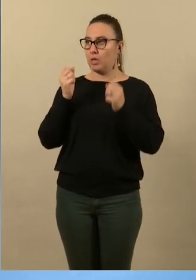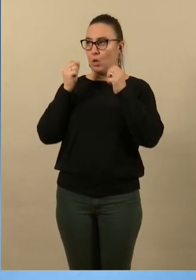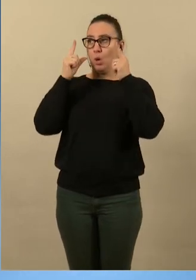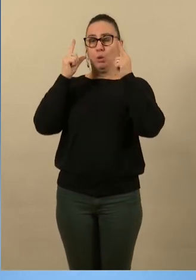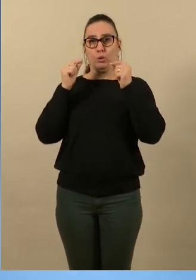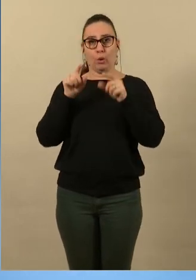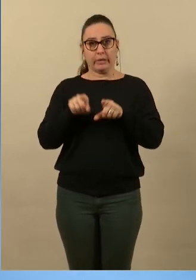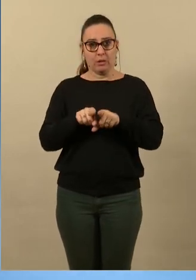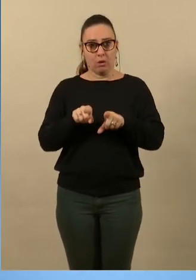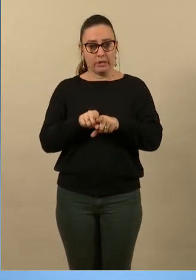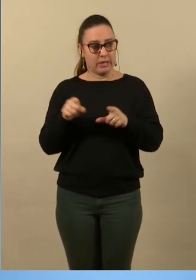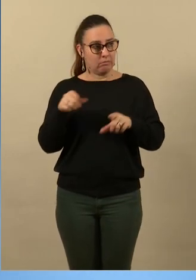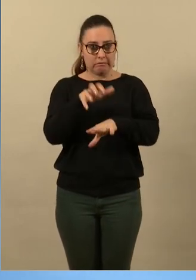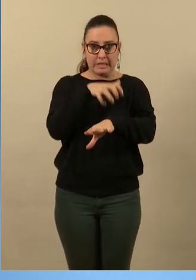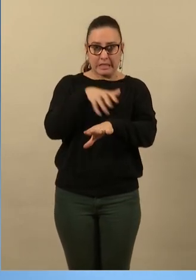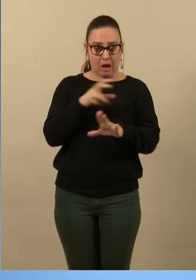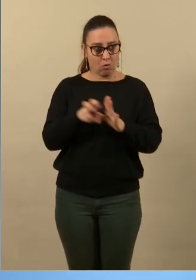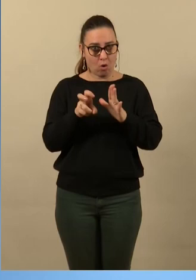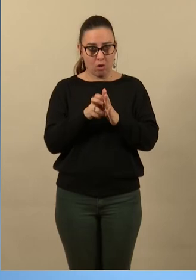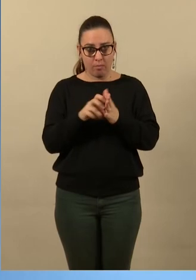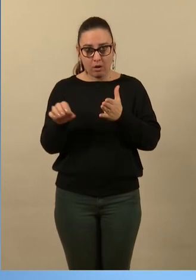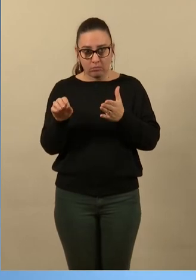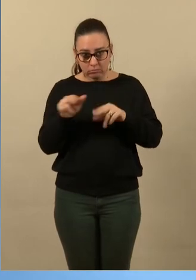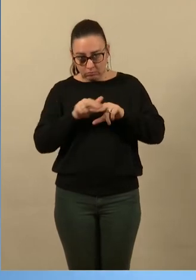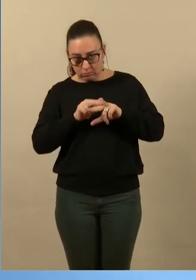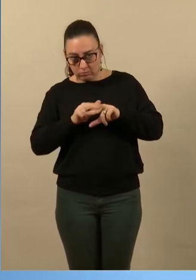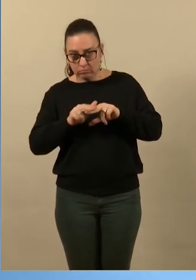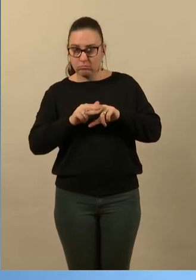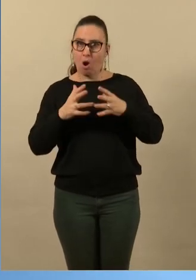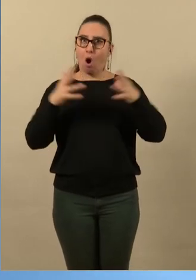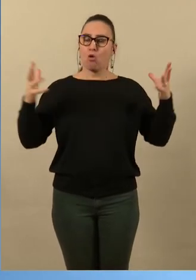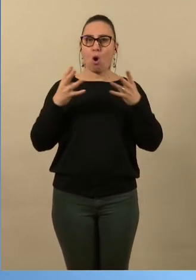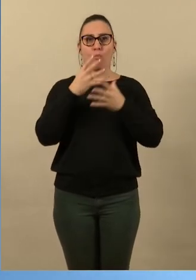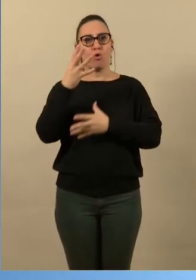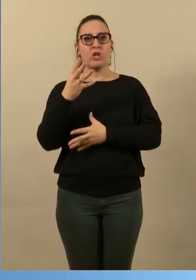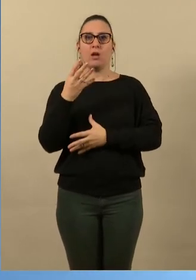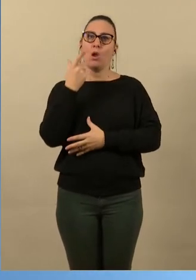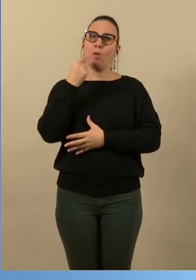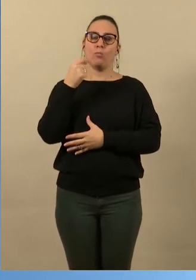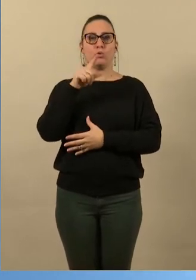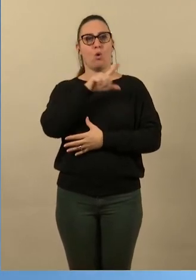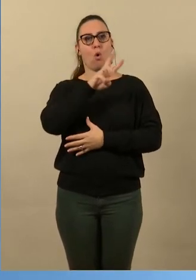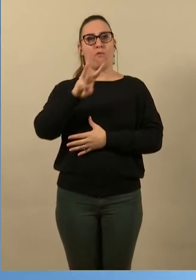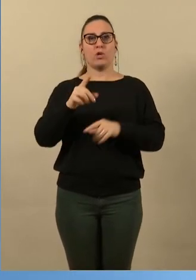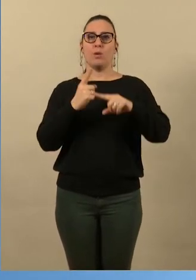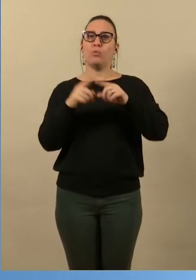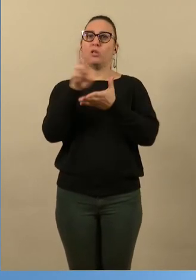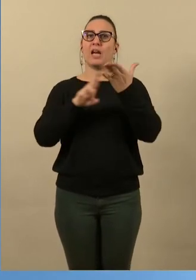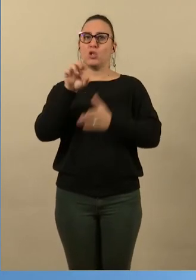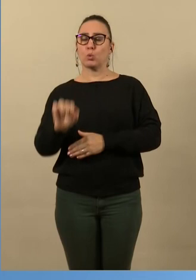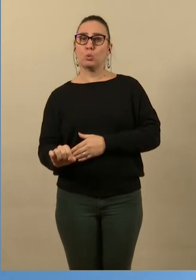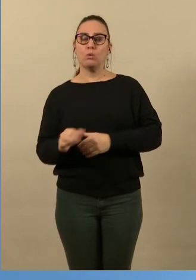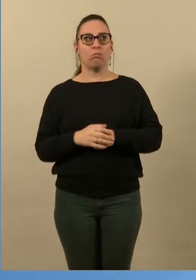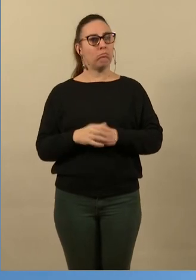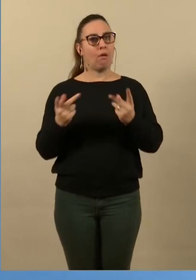Grenoble et liser soit pas présente dans ce vaste projet olympique que que porte le rentbquier et et la région sud et que la ville